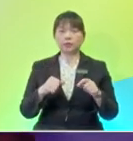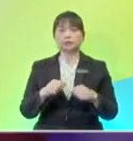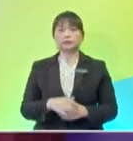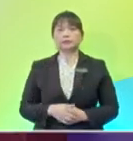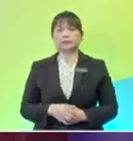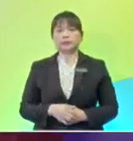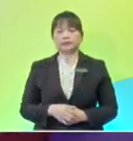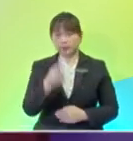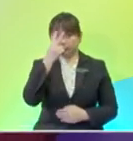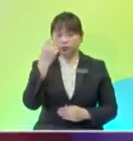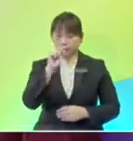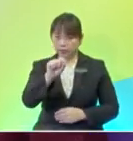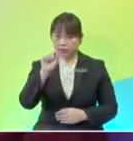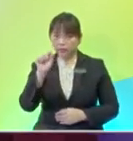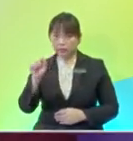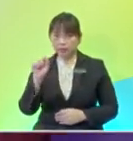tanda tanya